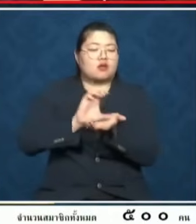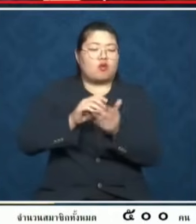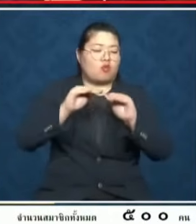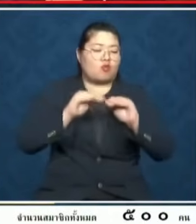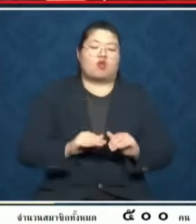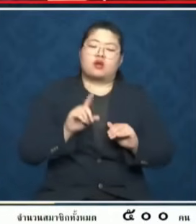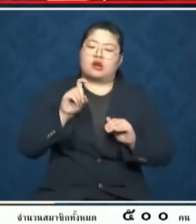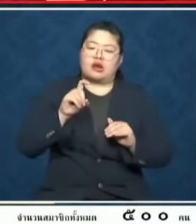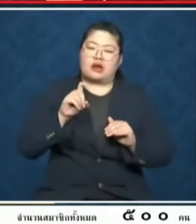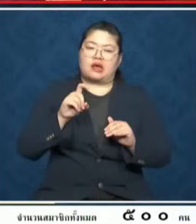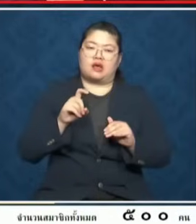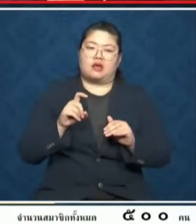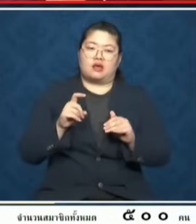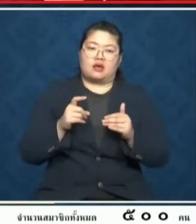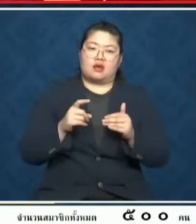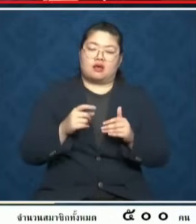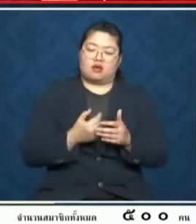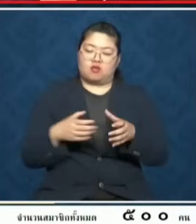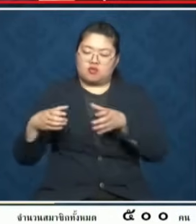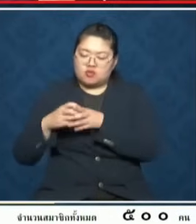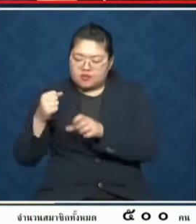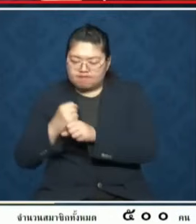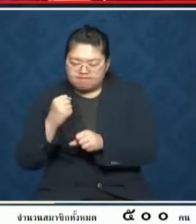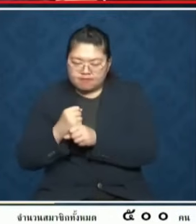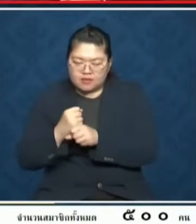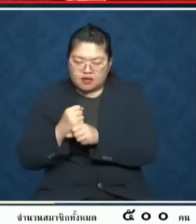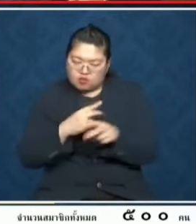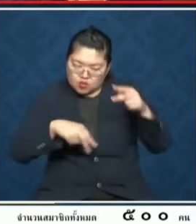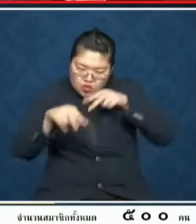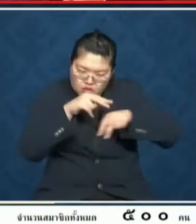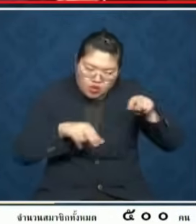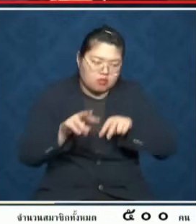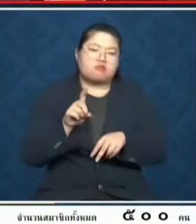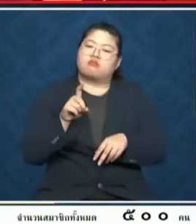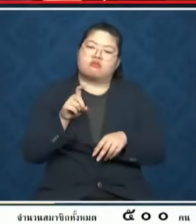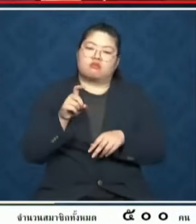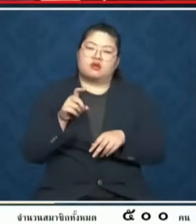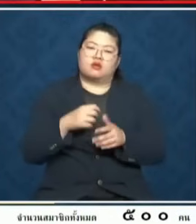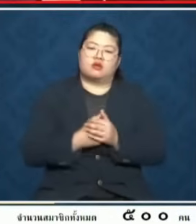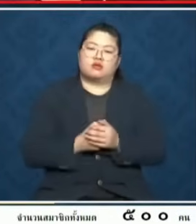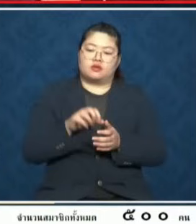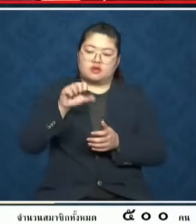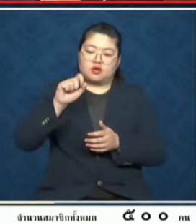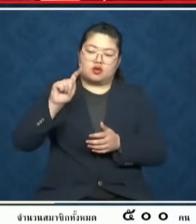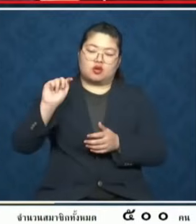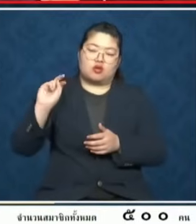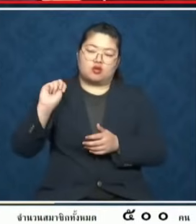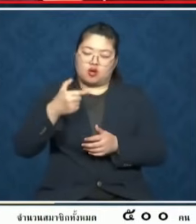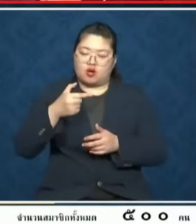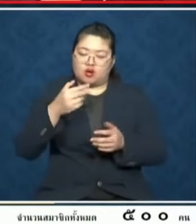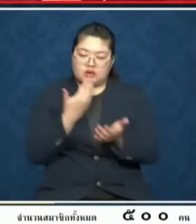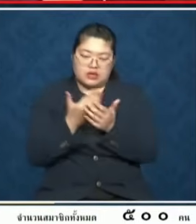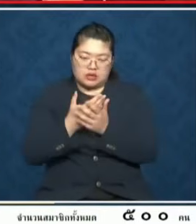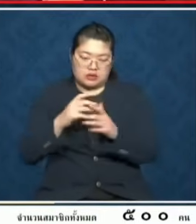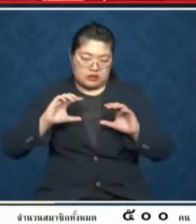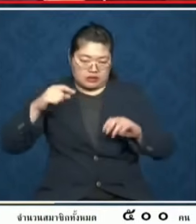ได้แล้วยังมีไม่แทบไม่มีหน่วยงานไหนเลยนะคะที่เข้าไปตรวจสอบได้แม้แต่สตงเองก็ตามนี่จึง